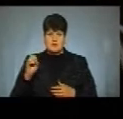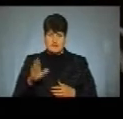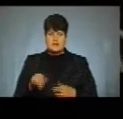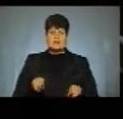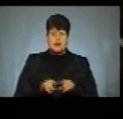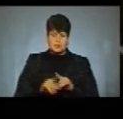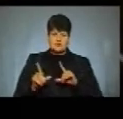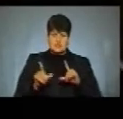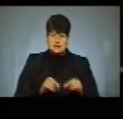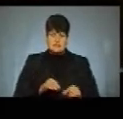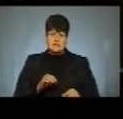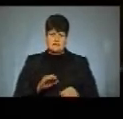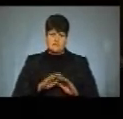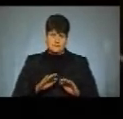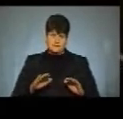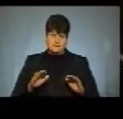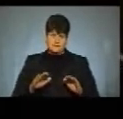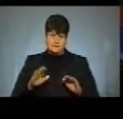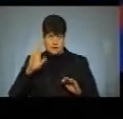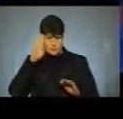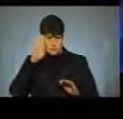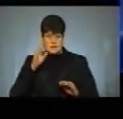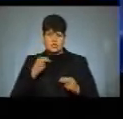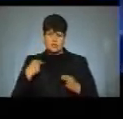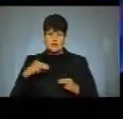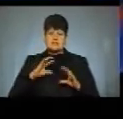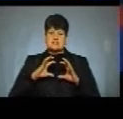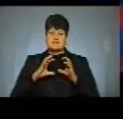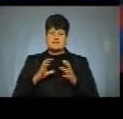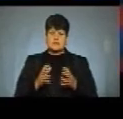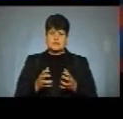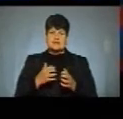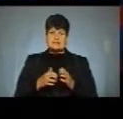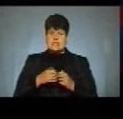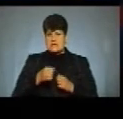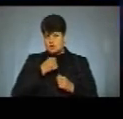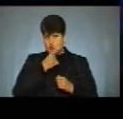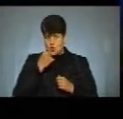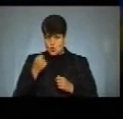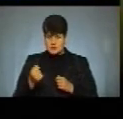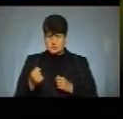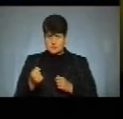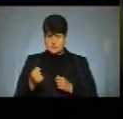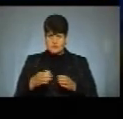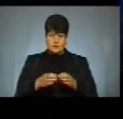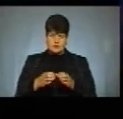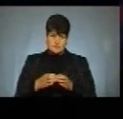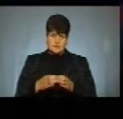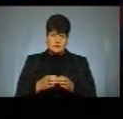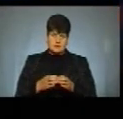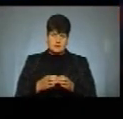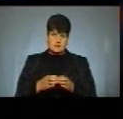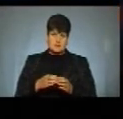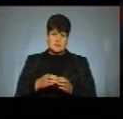з вихованцями до Польщі на чемпіонат світу. В розділі серед дорослих, в розділі К1 Стрєшин